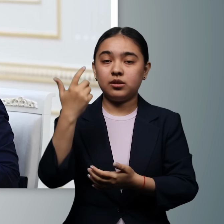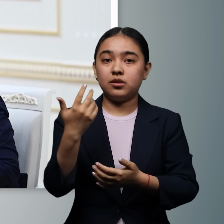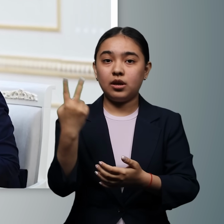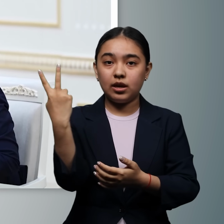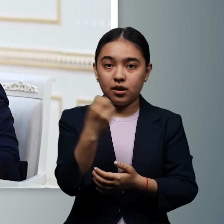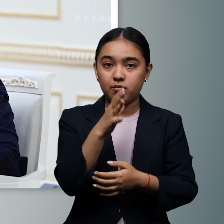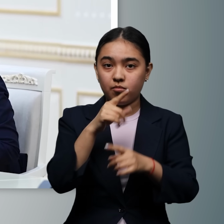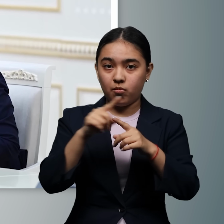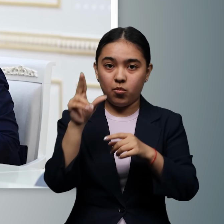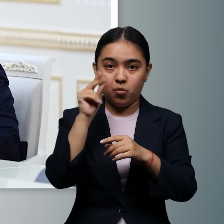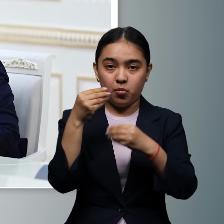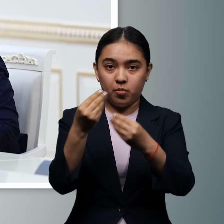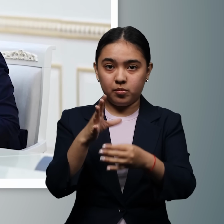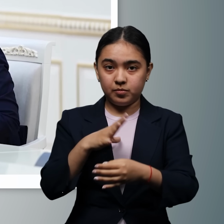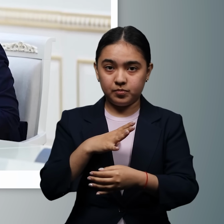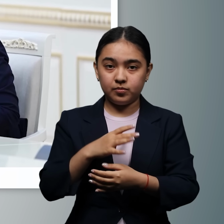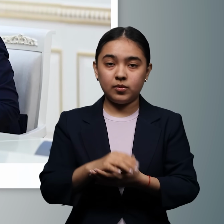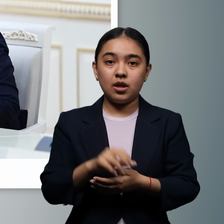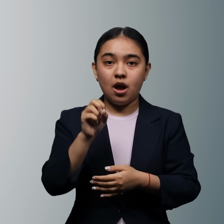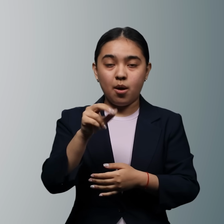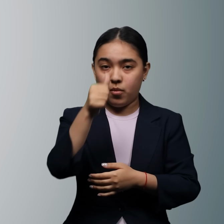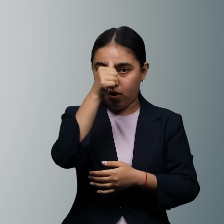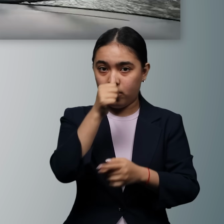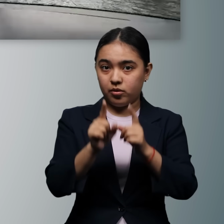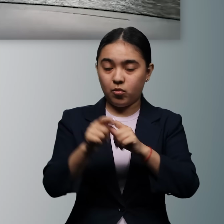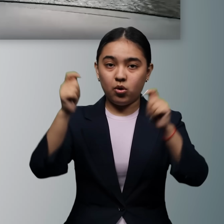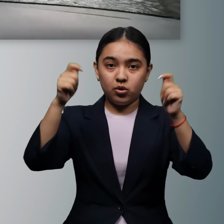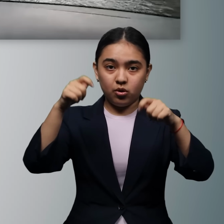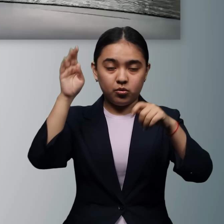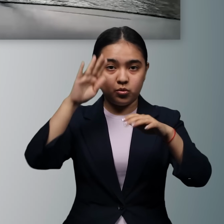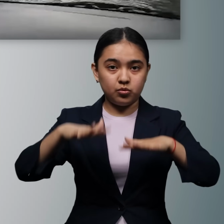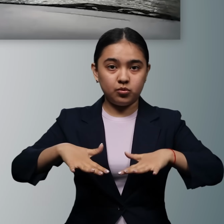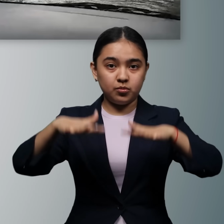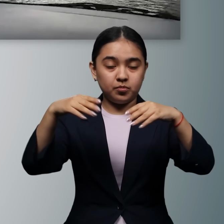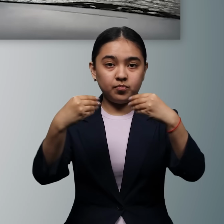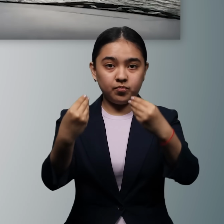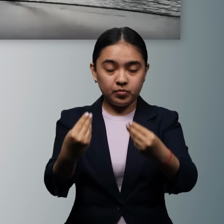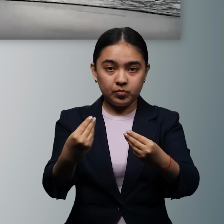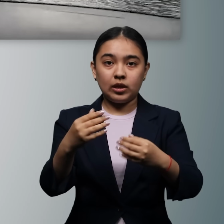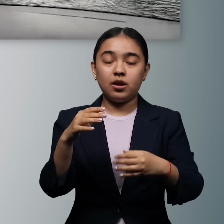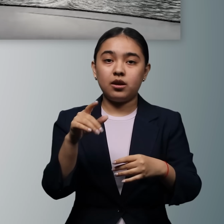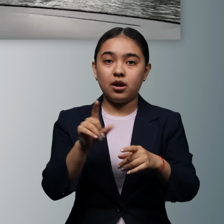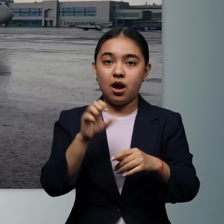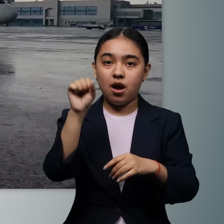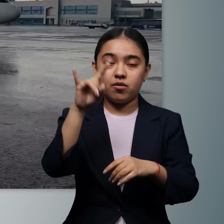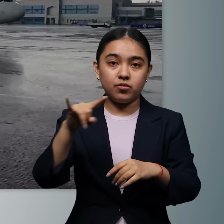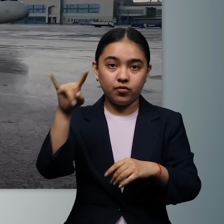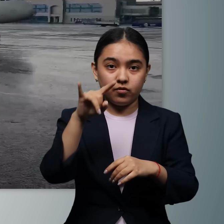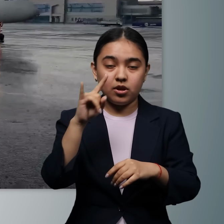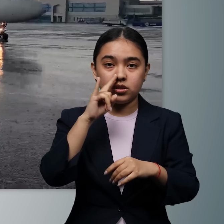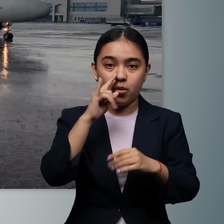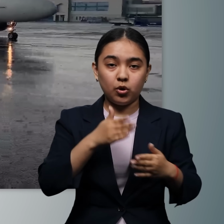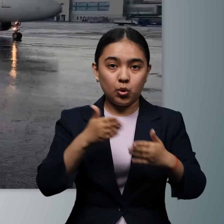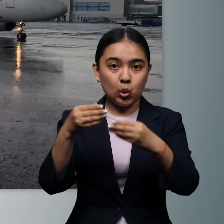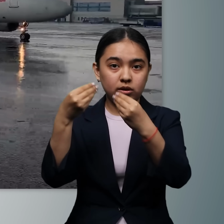hokimligiga 2 hafta muddat berildi. Aprel oyi boshida yomg'irlar yana suv toshqinlarini keltirib chiqargan, hatto aviareyslarni